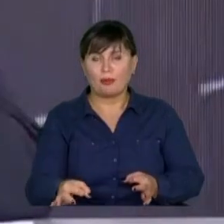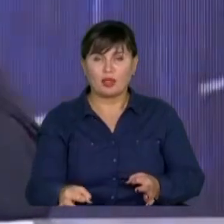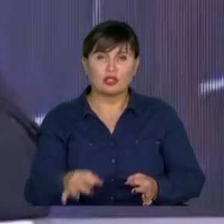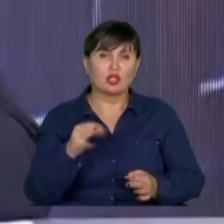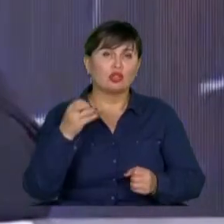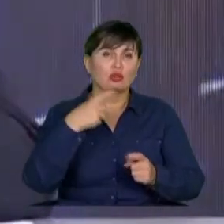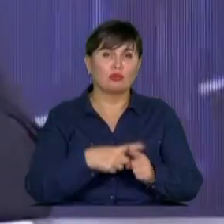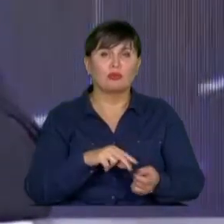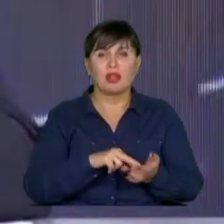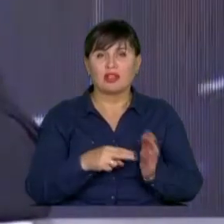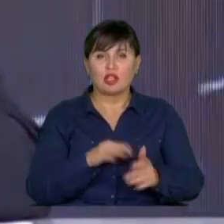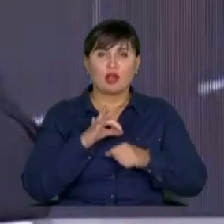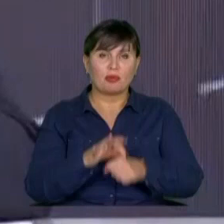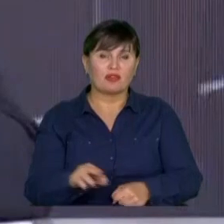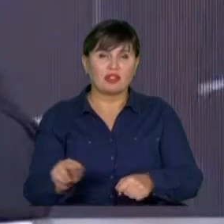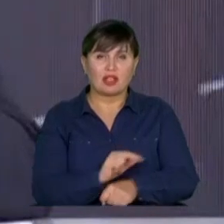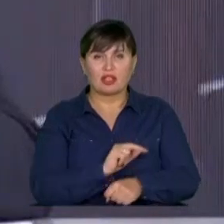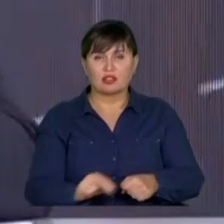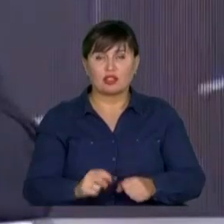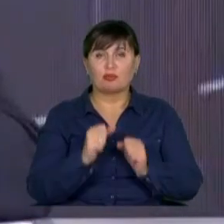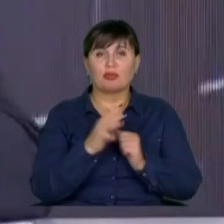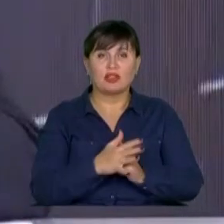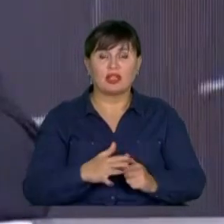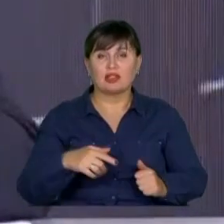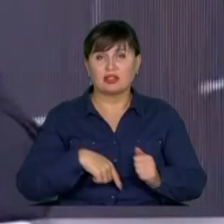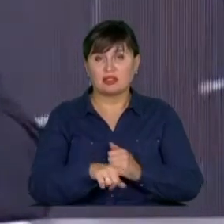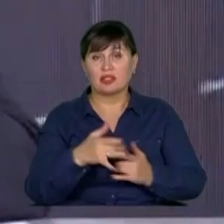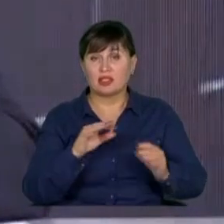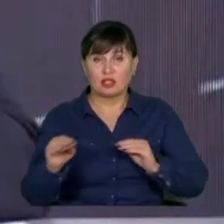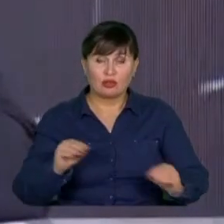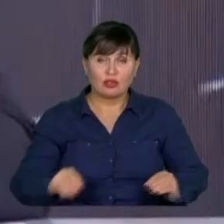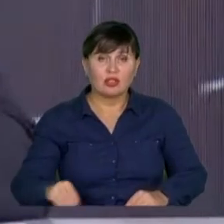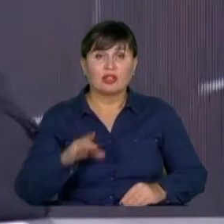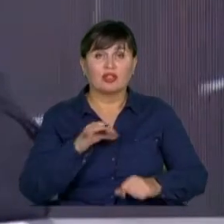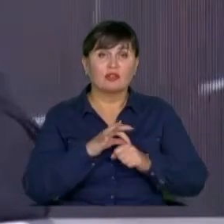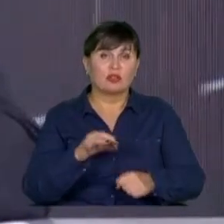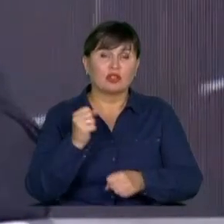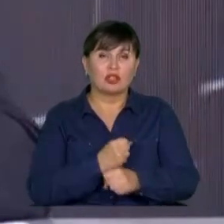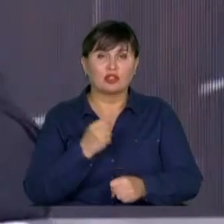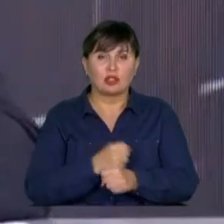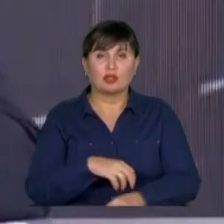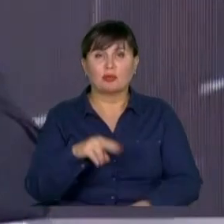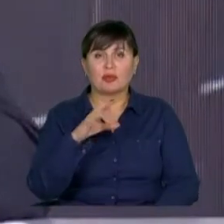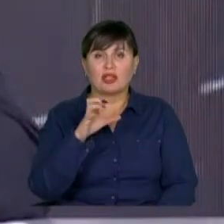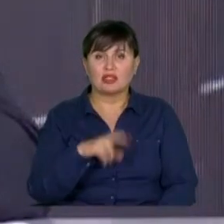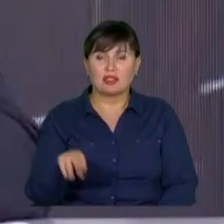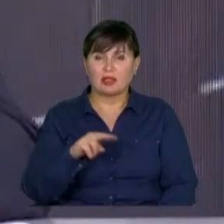Кроме того, планируется провести реконструкцию 15 гидротехнических сооружений. Идет разработка проектно-сметных документаций.